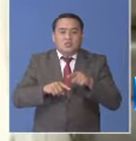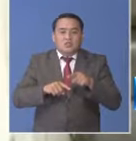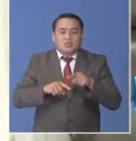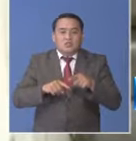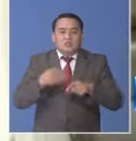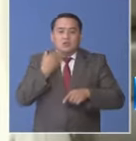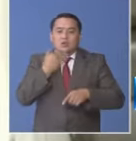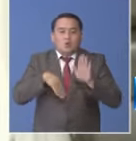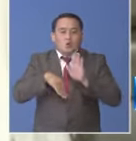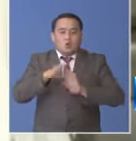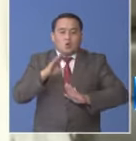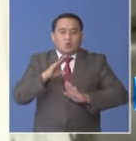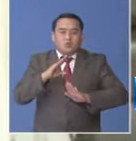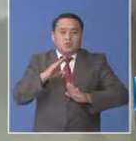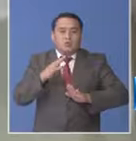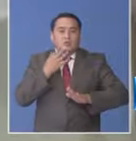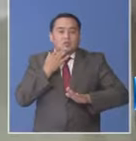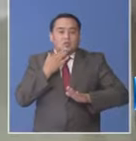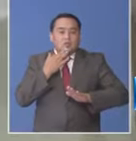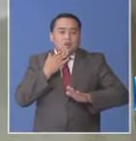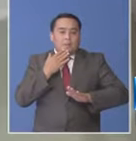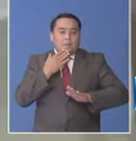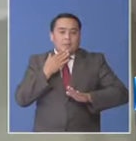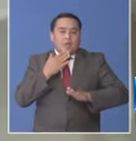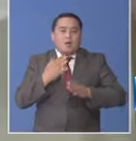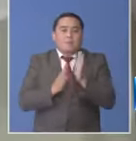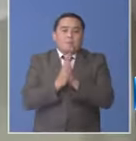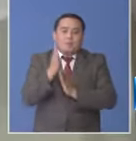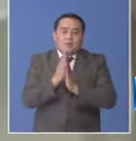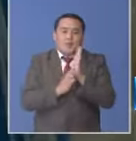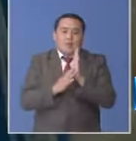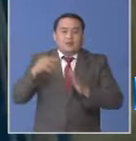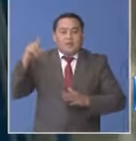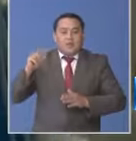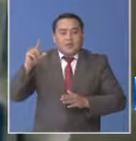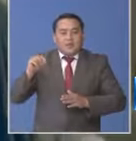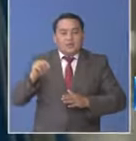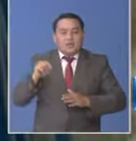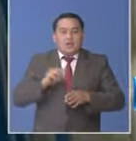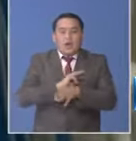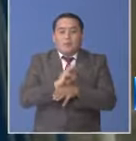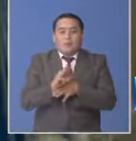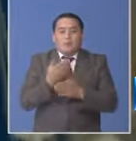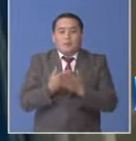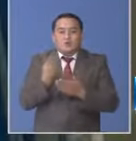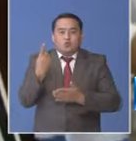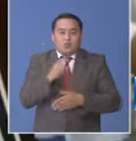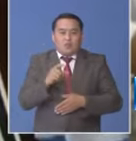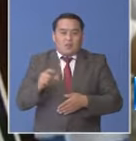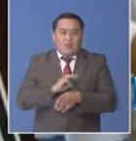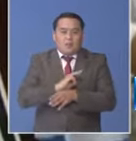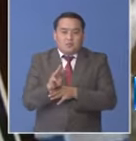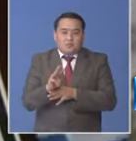ни в цене. С прошлого года завод начал выпускать также медицинские перчатки и капельницы. Благодаря этому работы были обеспечены примерно 100 человек. А